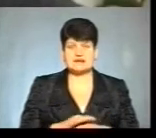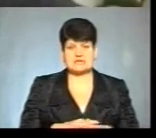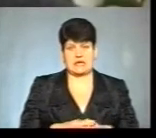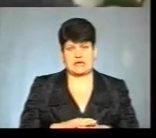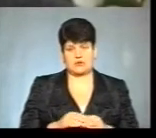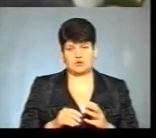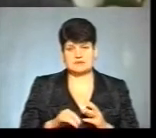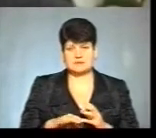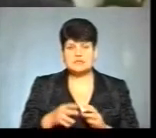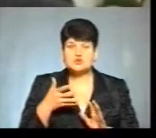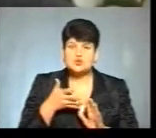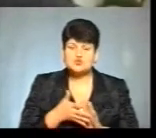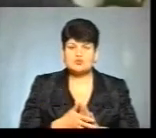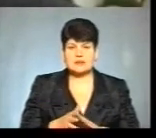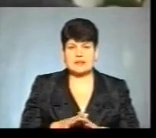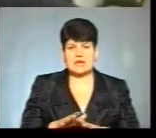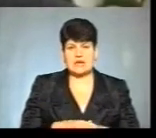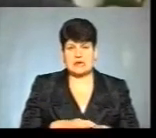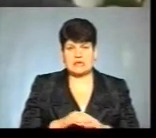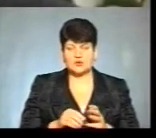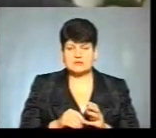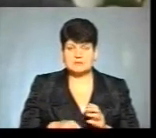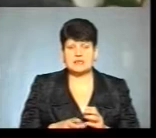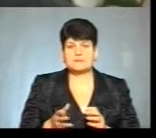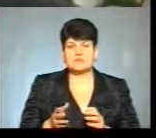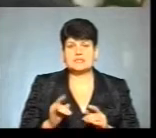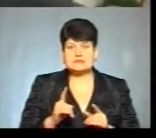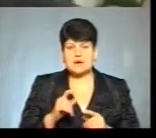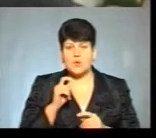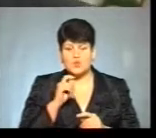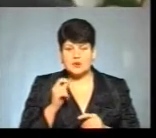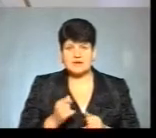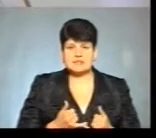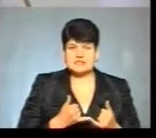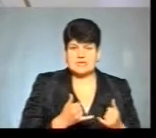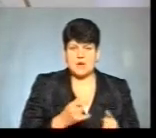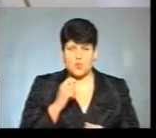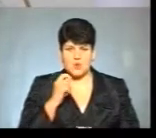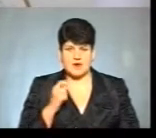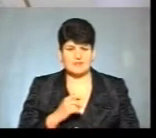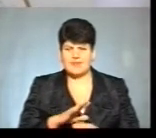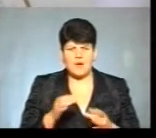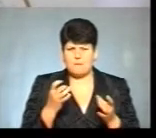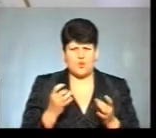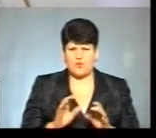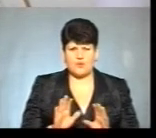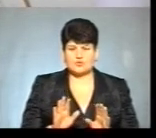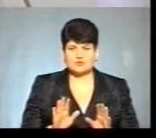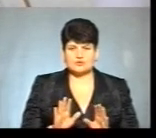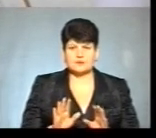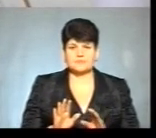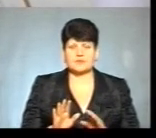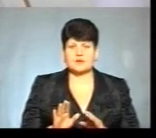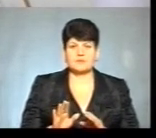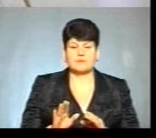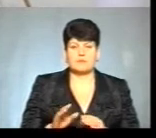за зрозумілий ринок землі, за ринок землі українець для українця. Не просто там за ліберальний